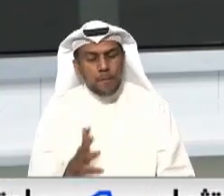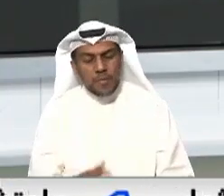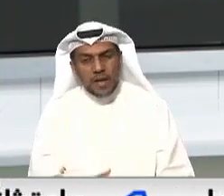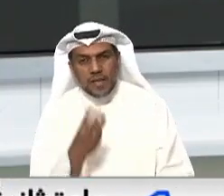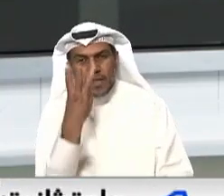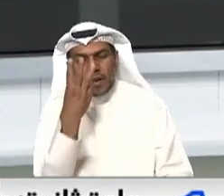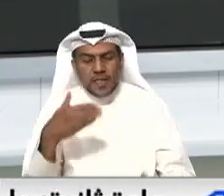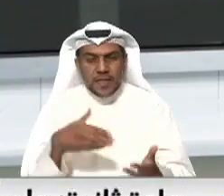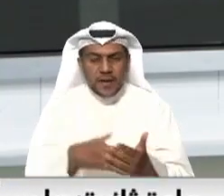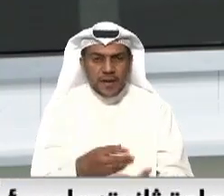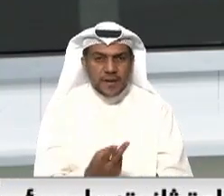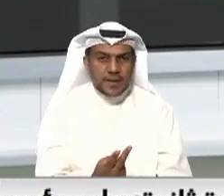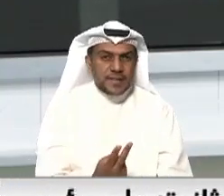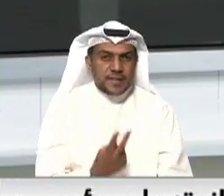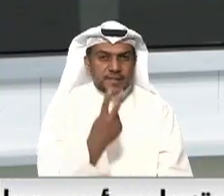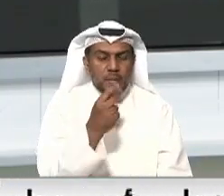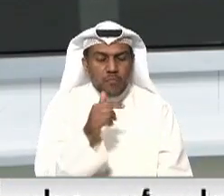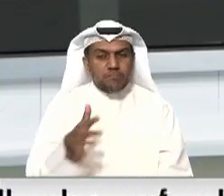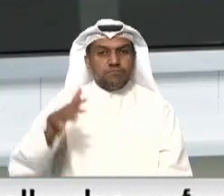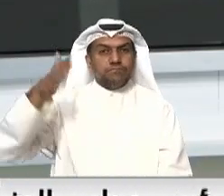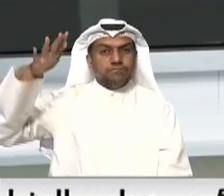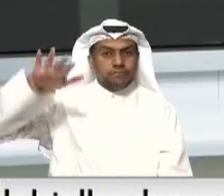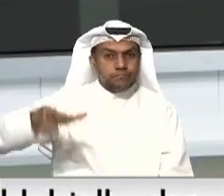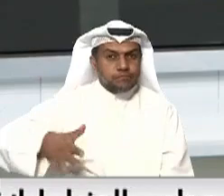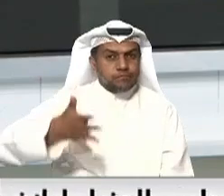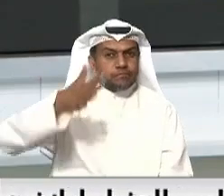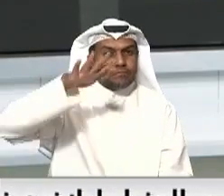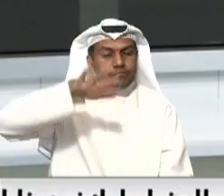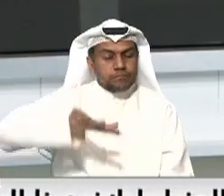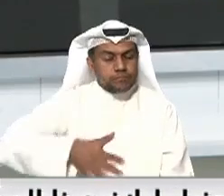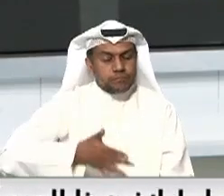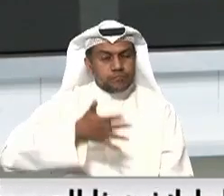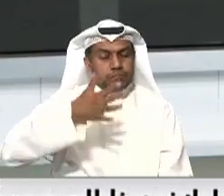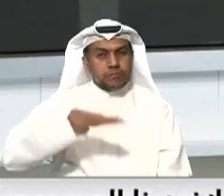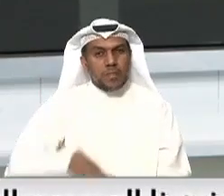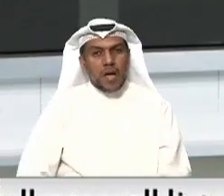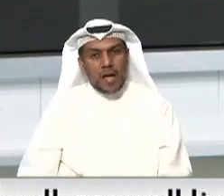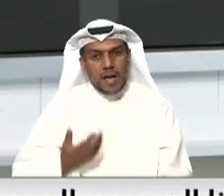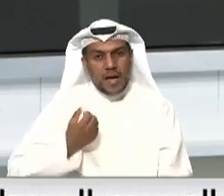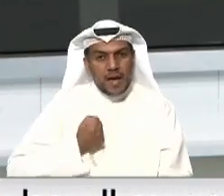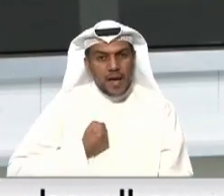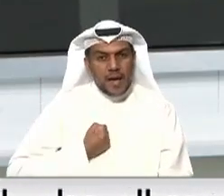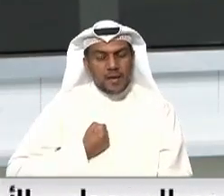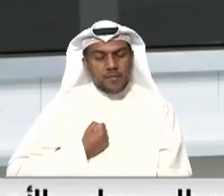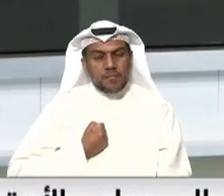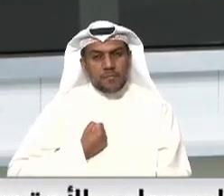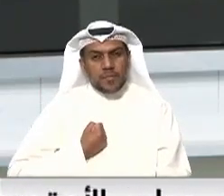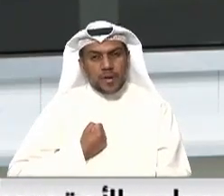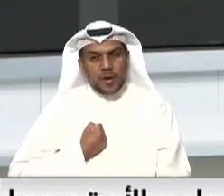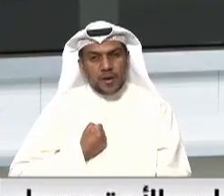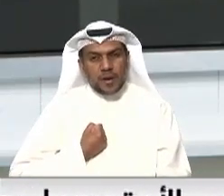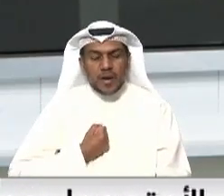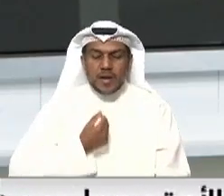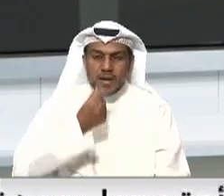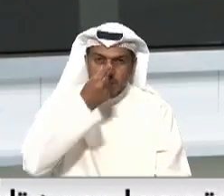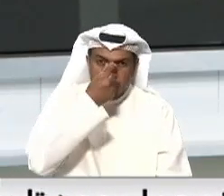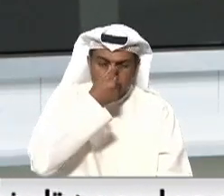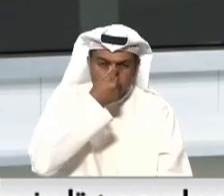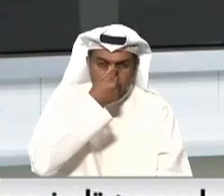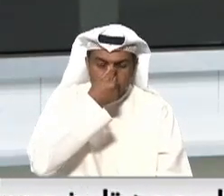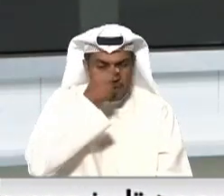ثلاثه الى سبعه اقدام اجواء تميل الى عدم الاستقرار خلال يوم الاربعاء وايضا راح تستمر معانا في يوم الخميس